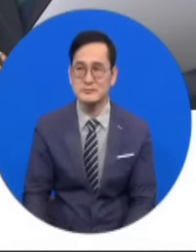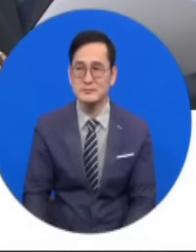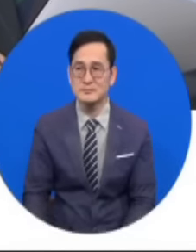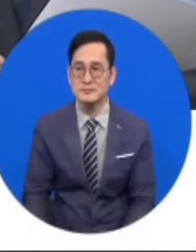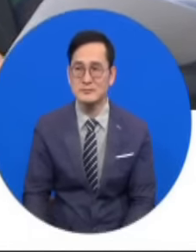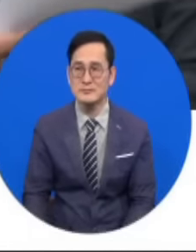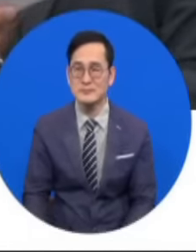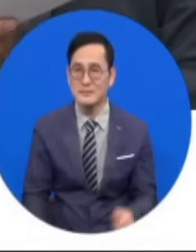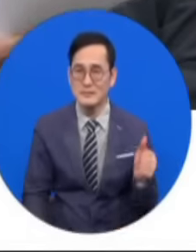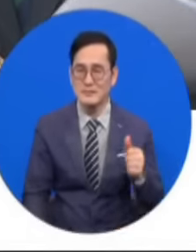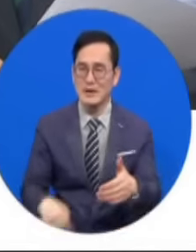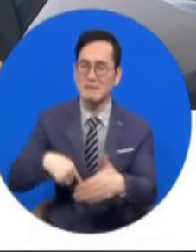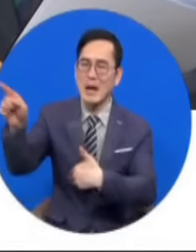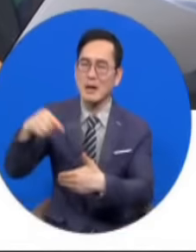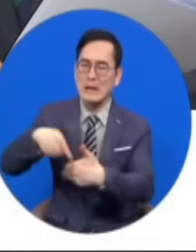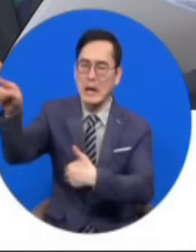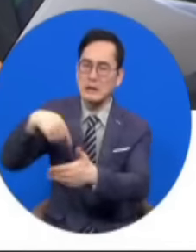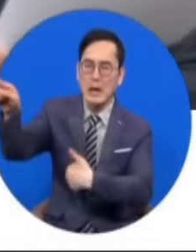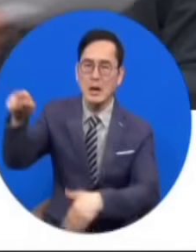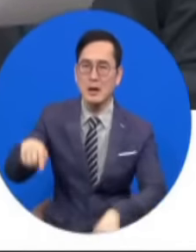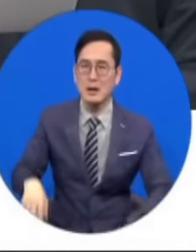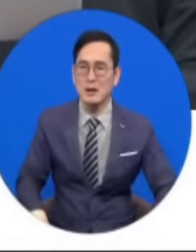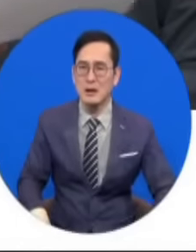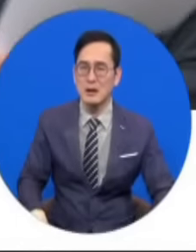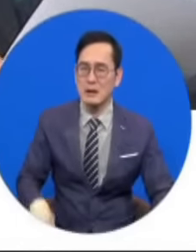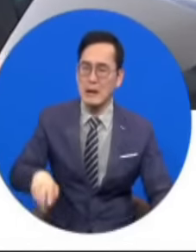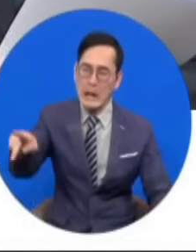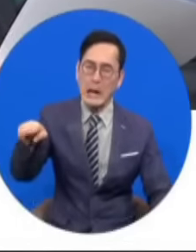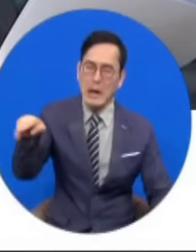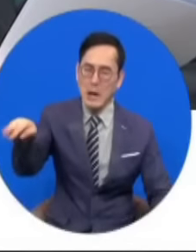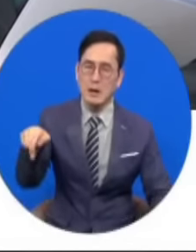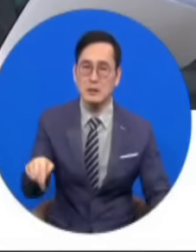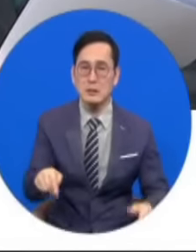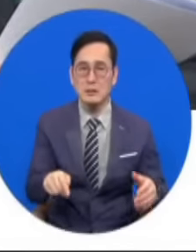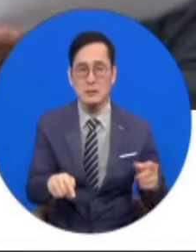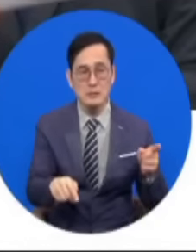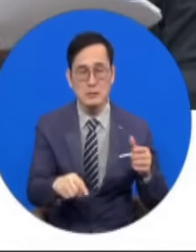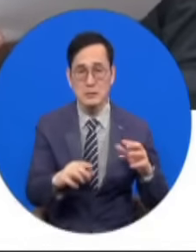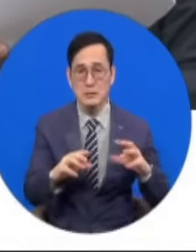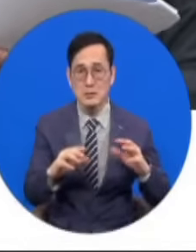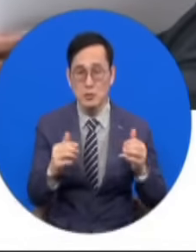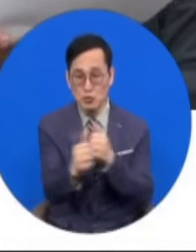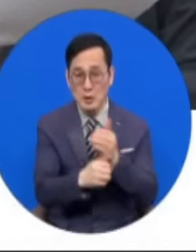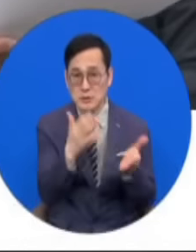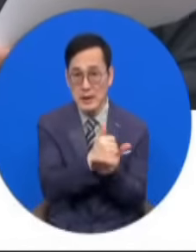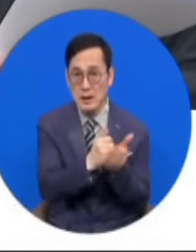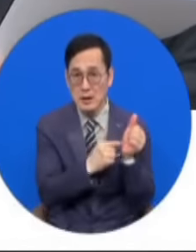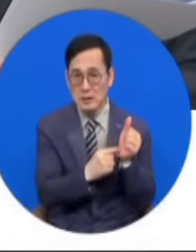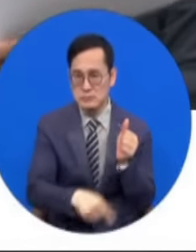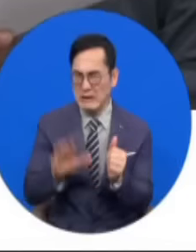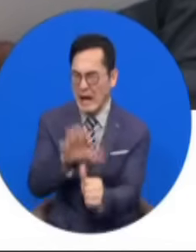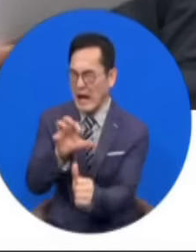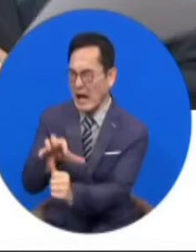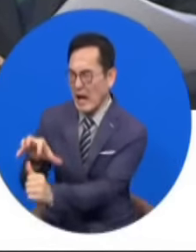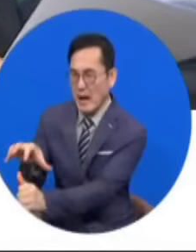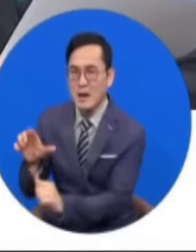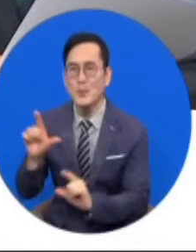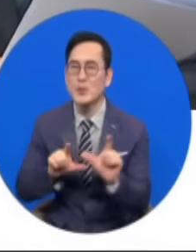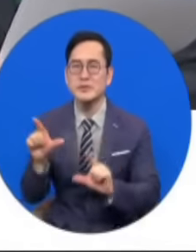수번을 받는데요 이런 국민들이 이런 걸 봐야겠습니까 저는 그들을 그 타박하고 제압하고 이러게 목적이 아니라